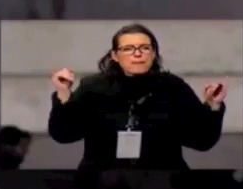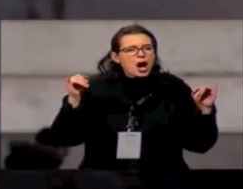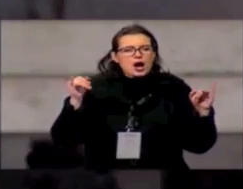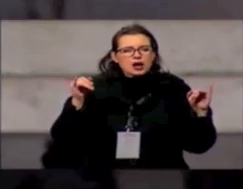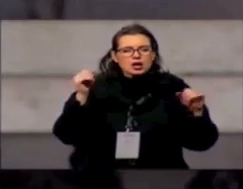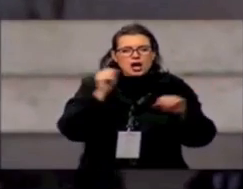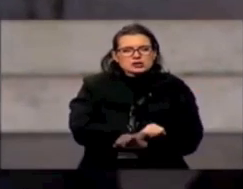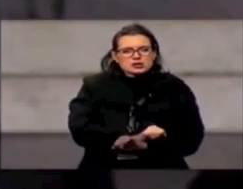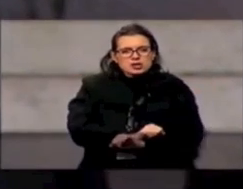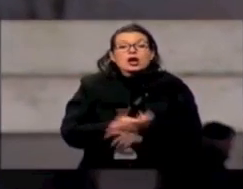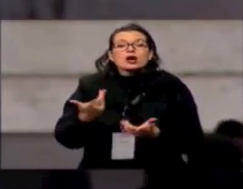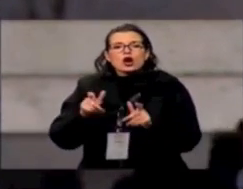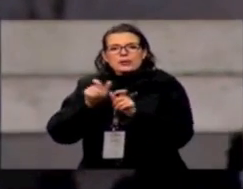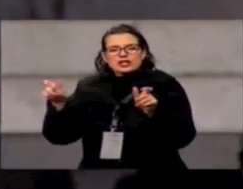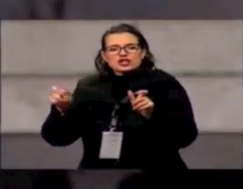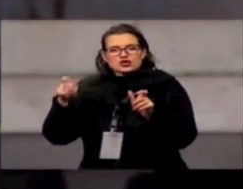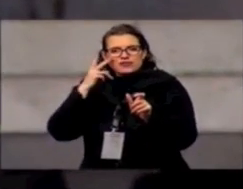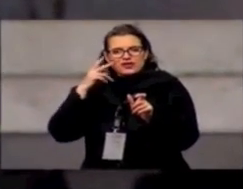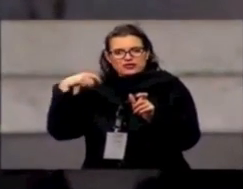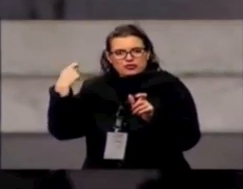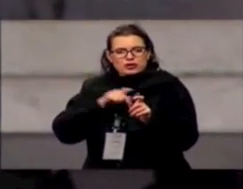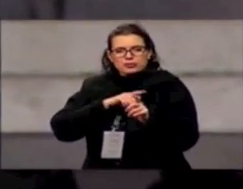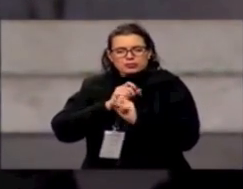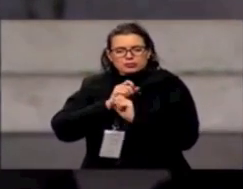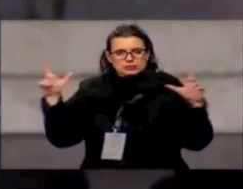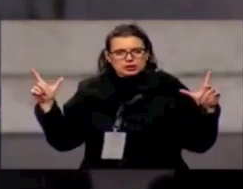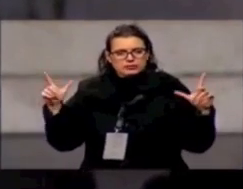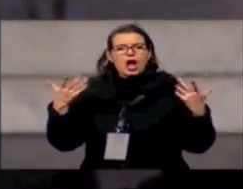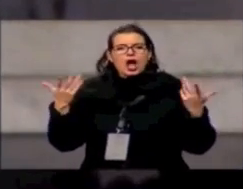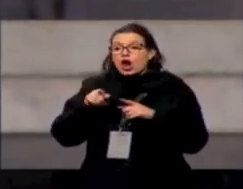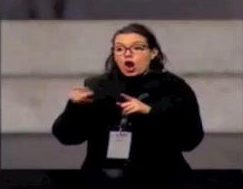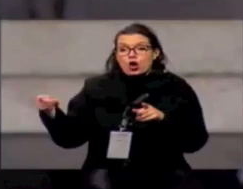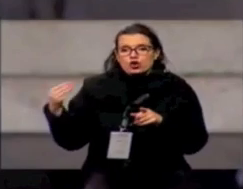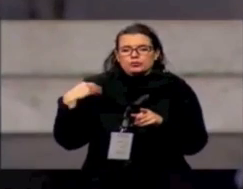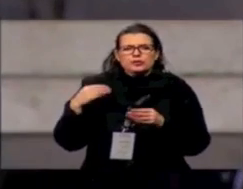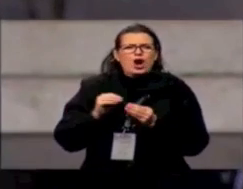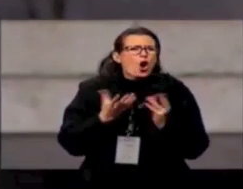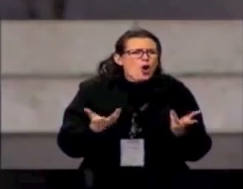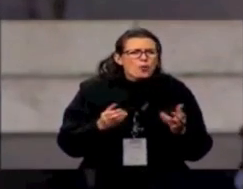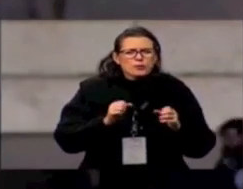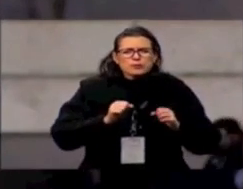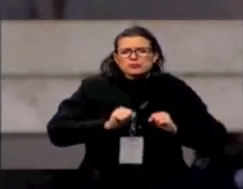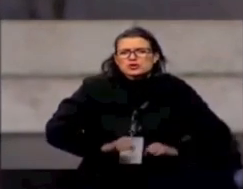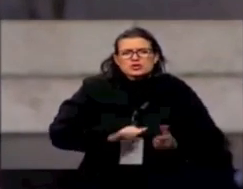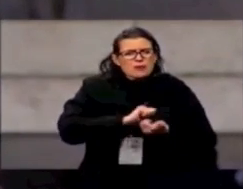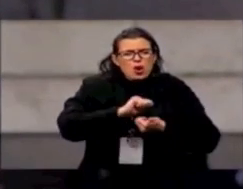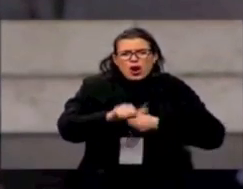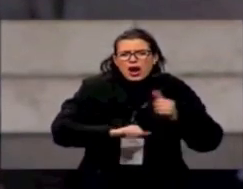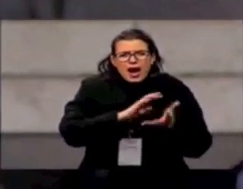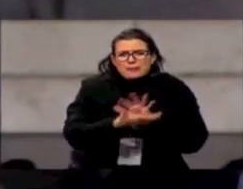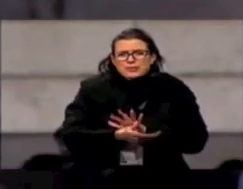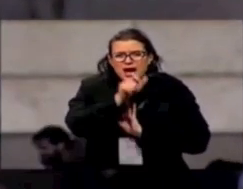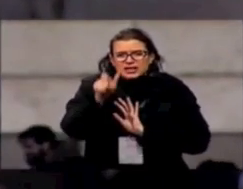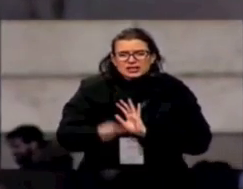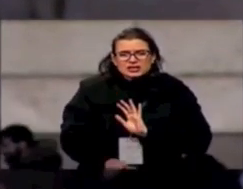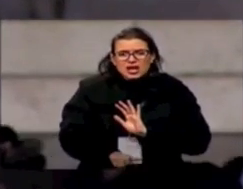onesto l'unica domanda che si fa è ma come possiamo cambiare la prima domanda che si fa ma quella che si